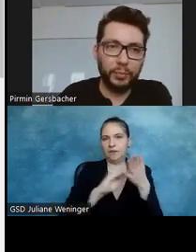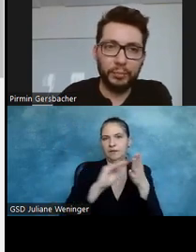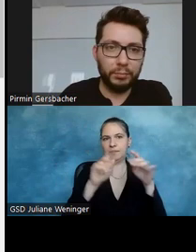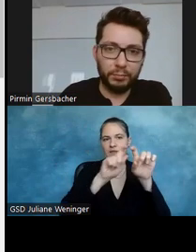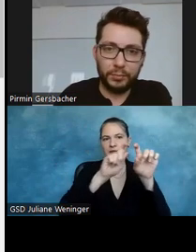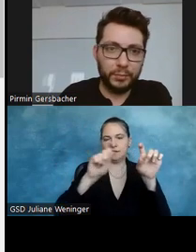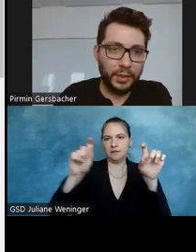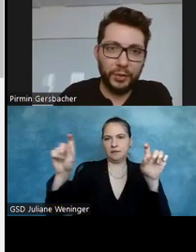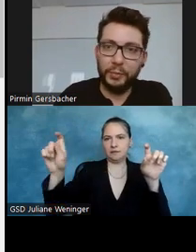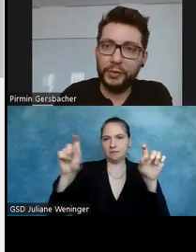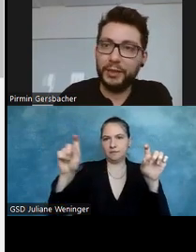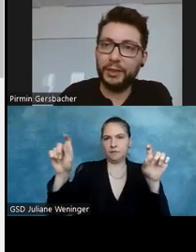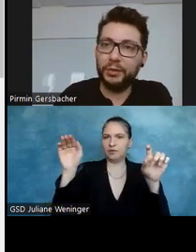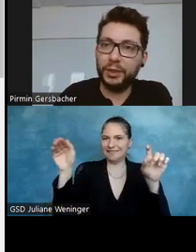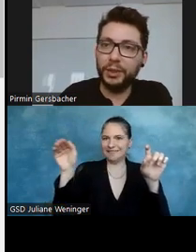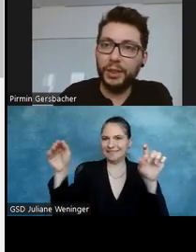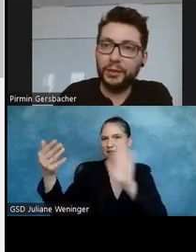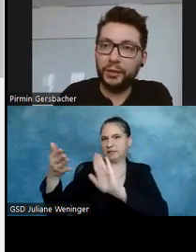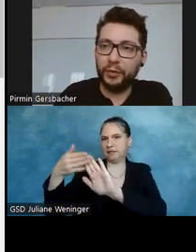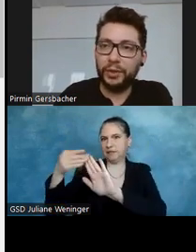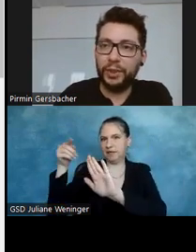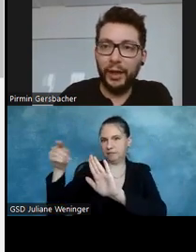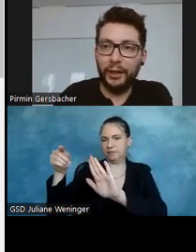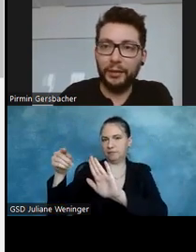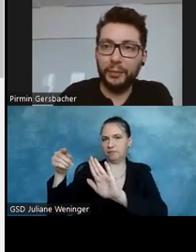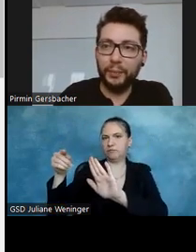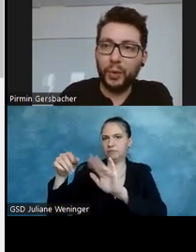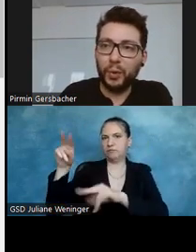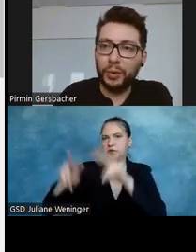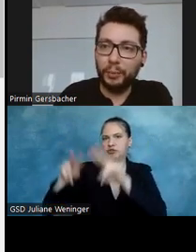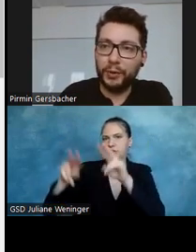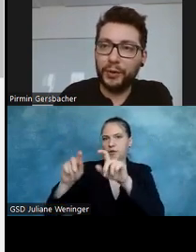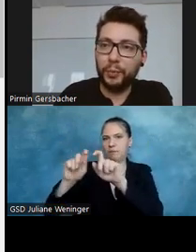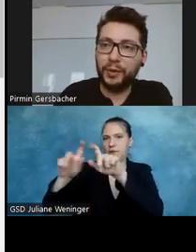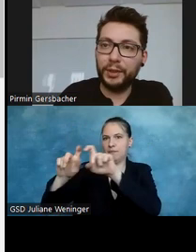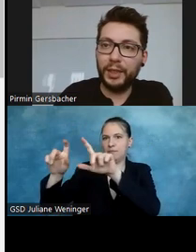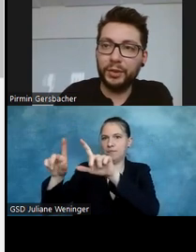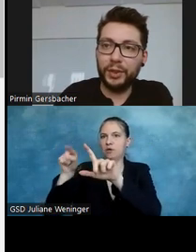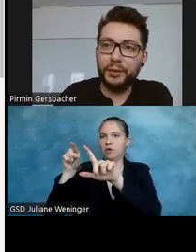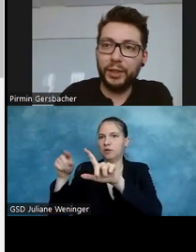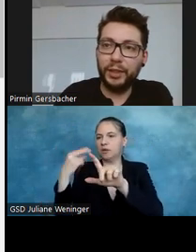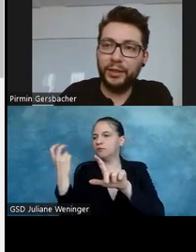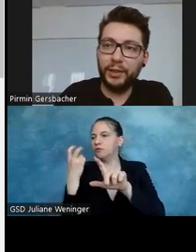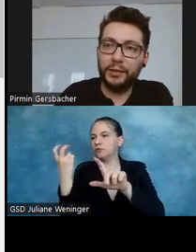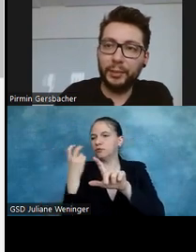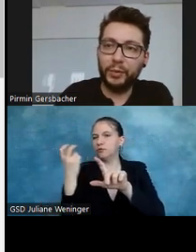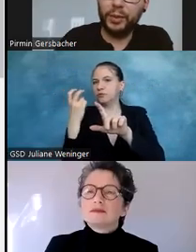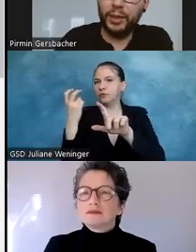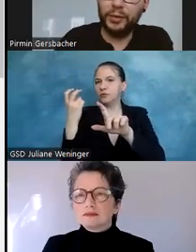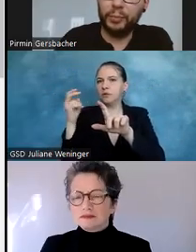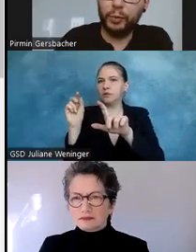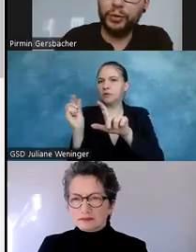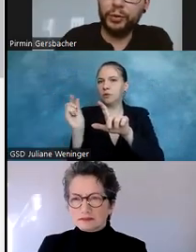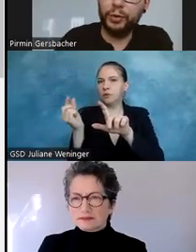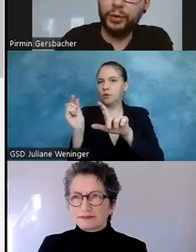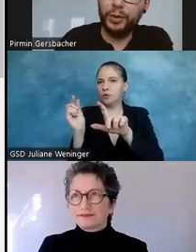wo eben die Webseite drin steht, sind so verschiedene Icons. Und im Prinzip müsst ihr dann da stehen, wenn er nicht da ist, dann gibt es so ein